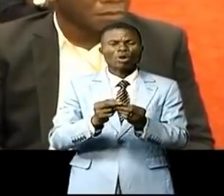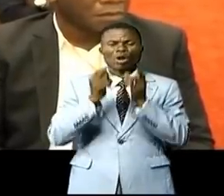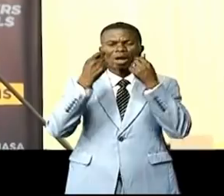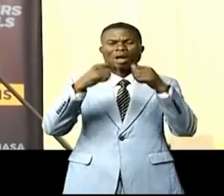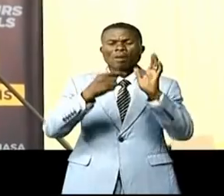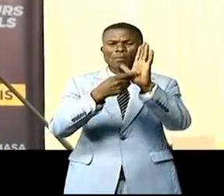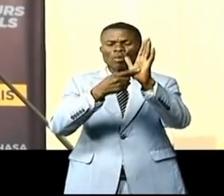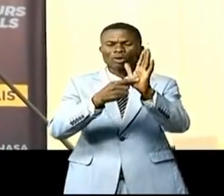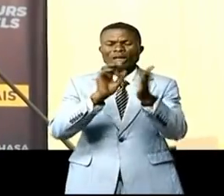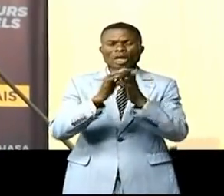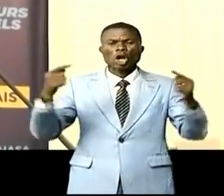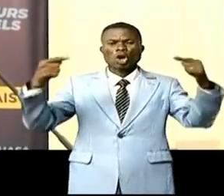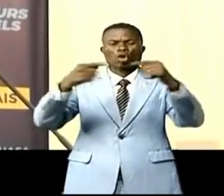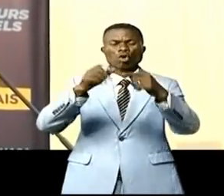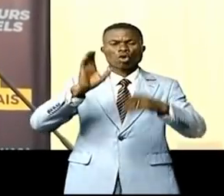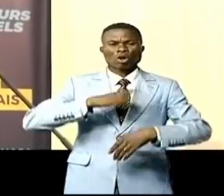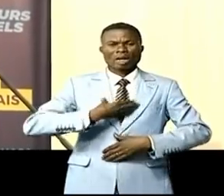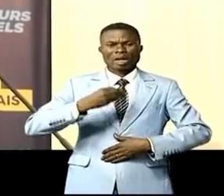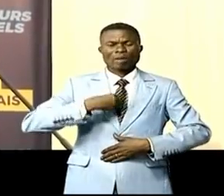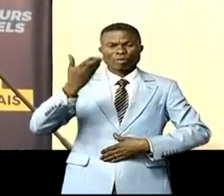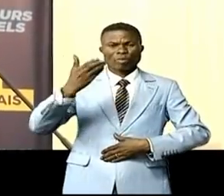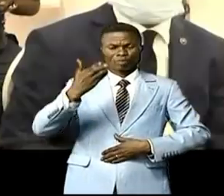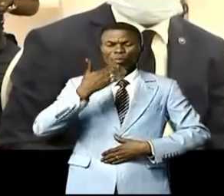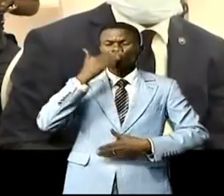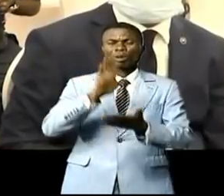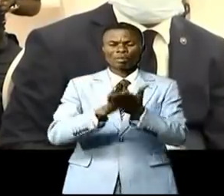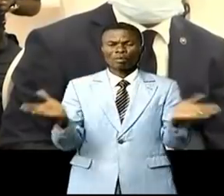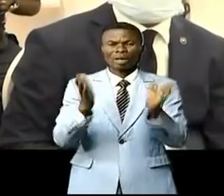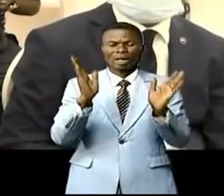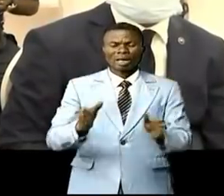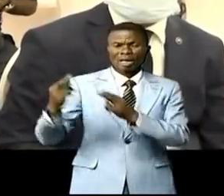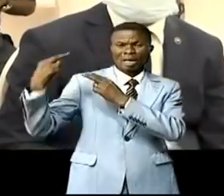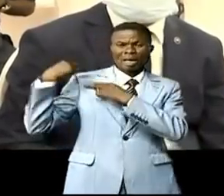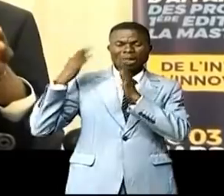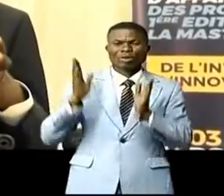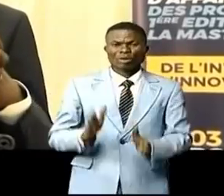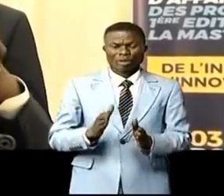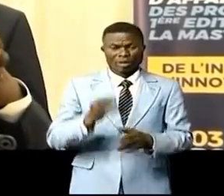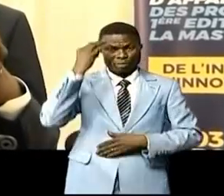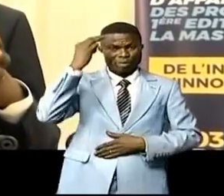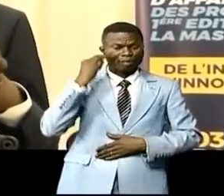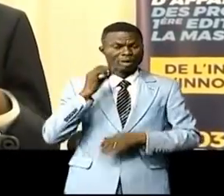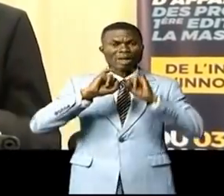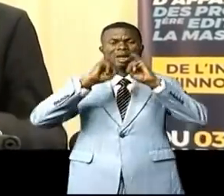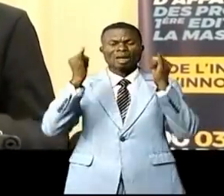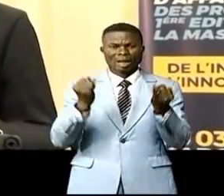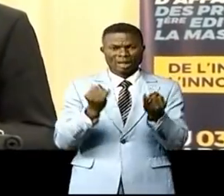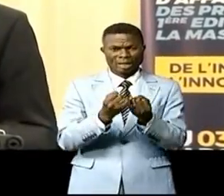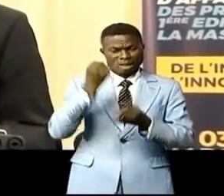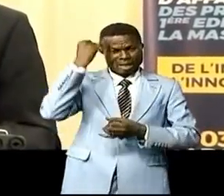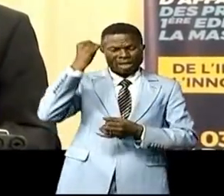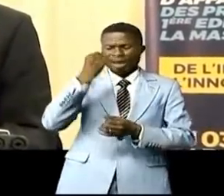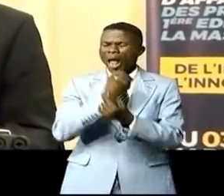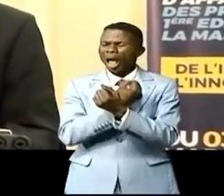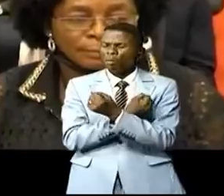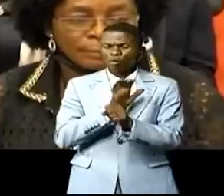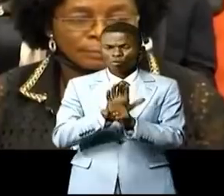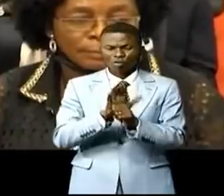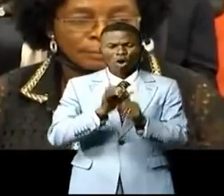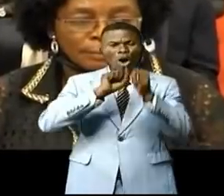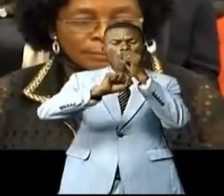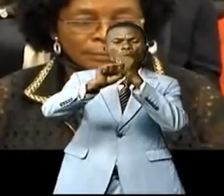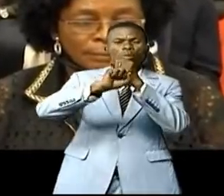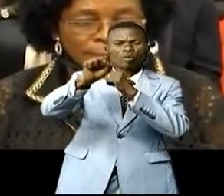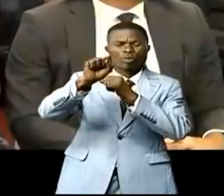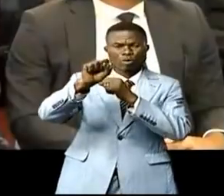forte concurrence. De quoi remercier leur encadreur et Julien Paloukou, le ministre de l'Industrie, pour son sens ingénieux de promouvoir